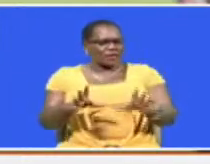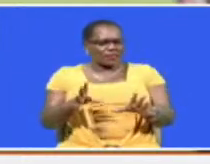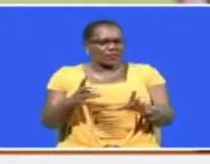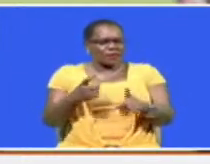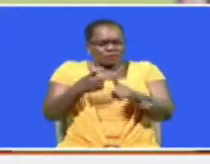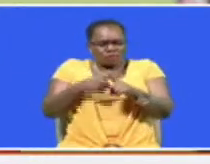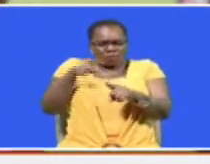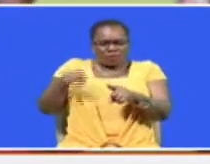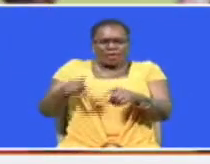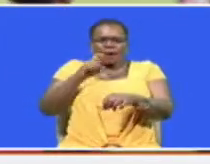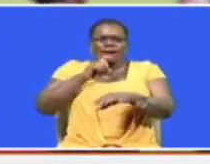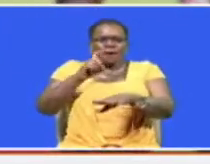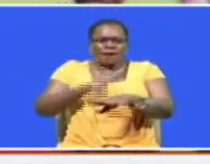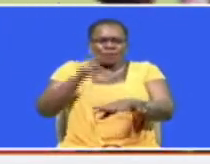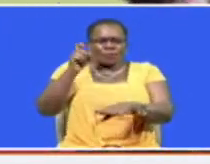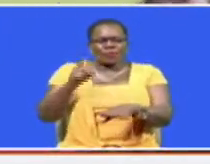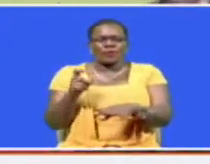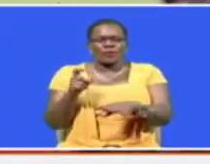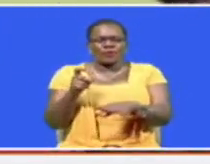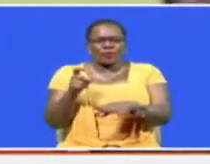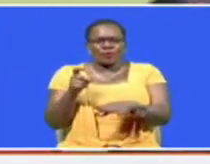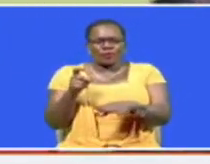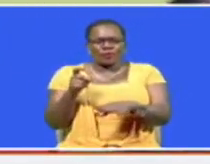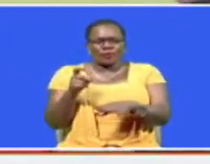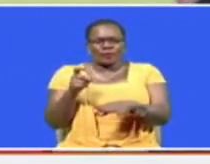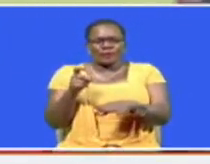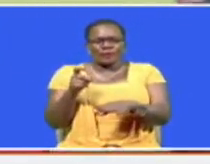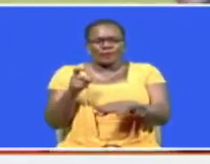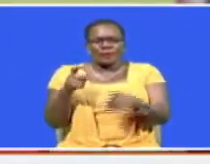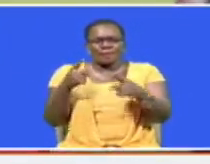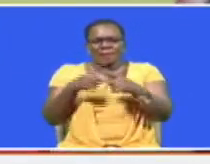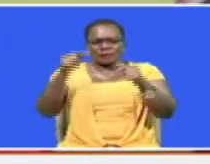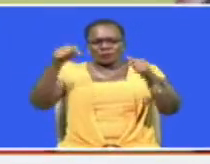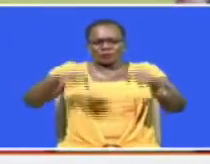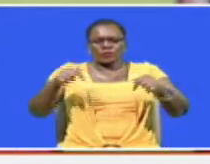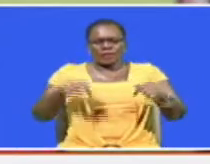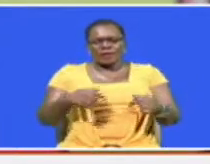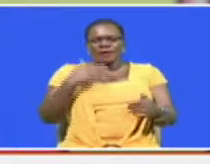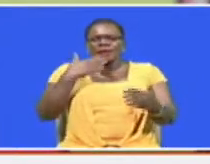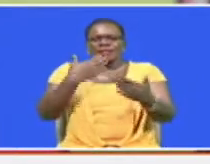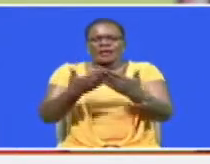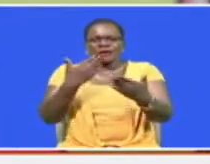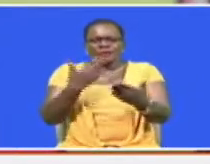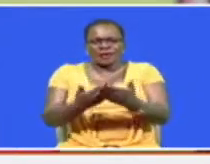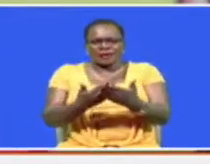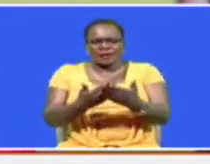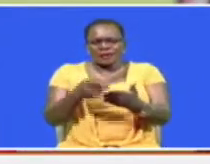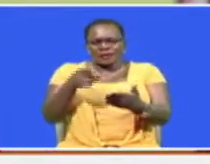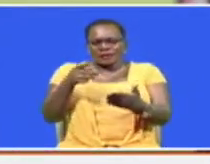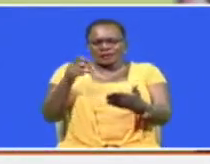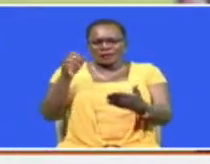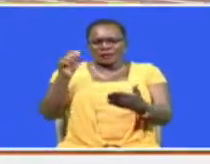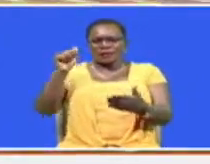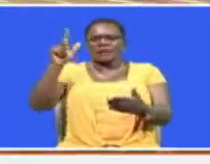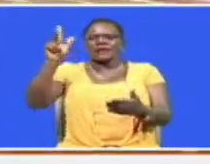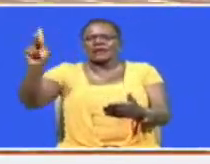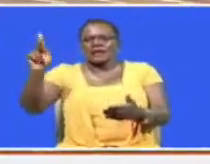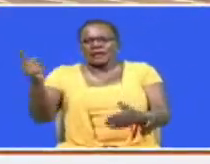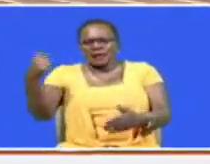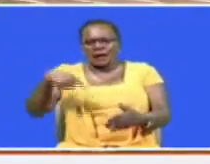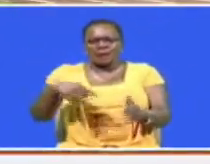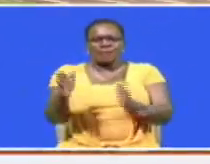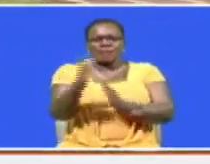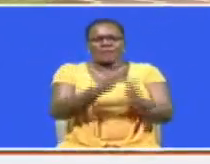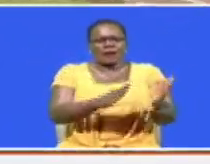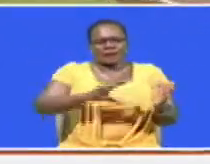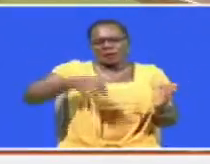mikoa, michezo yetu ya mikoa na hata nationals. Lakini siku ya leo ninashukuru sana sababu AK wamekuja na huu mpango